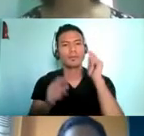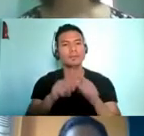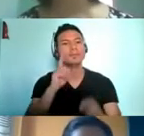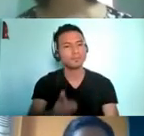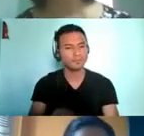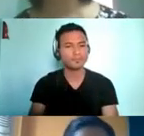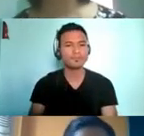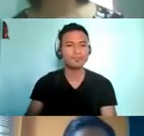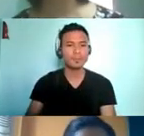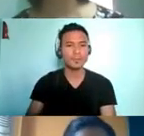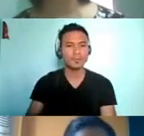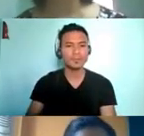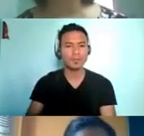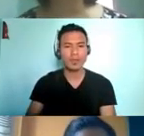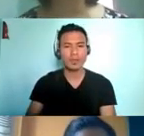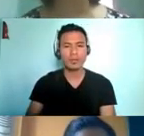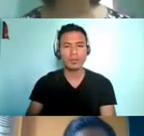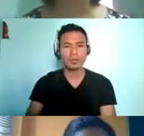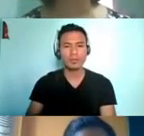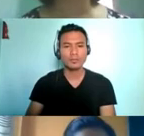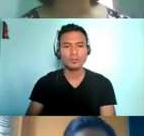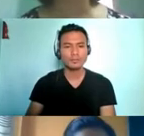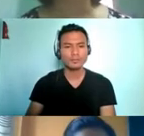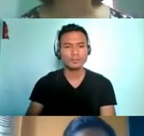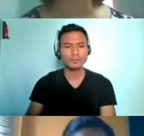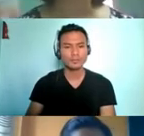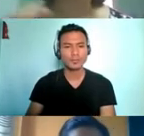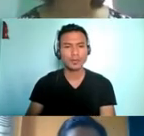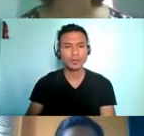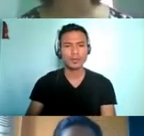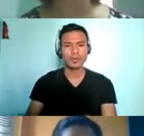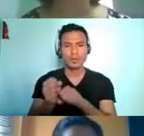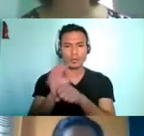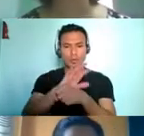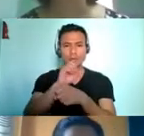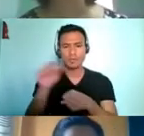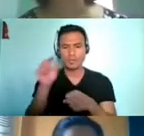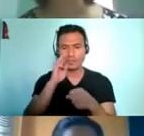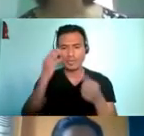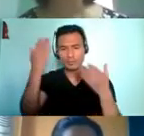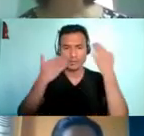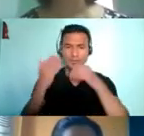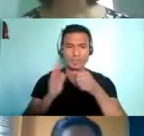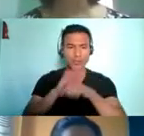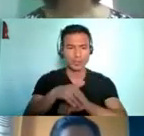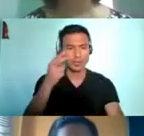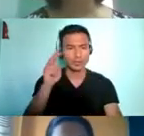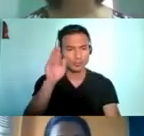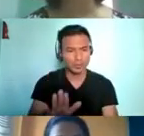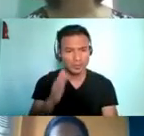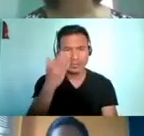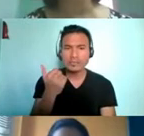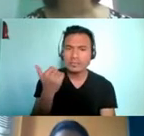है। र अहिले अलिकति मैले कोभिडको बारेमा पनि यो जुन हाम्रो हिंसा बढेर गइरहेको छ कोभिडमा होइन, किन